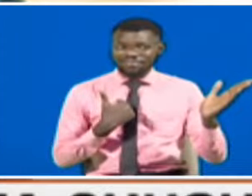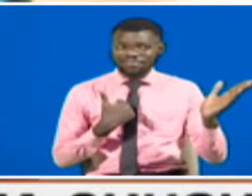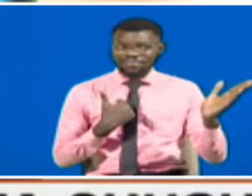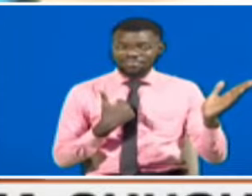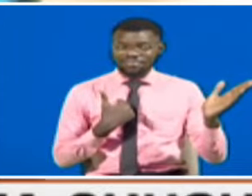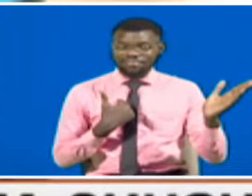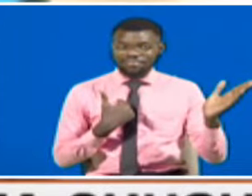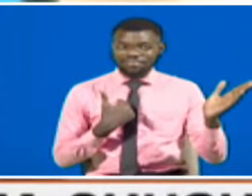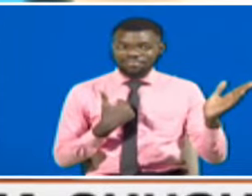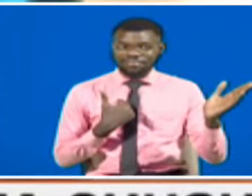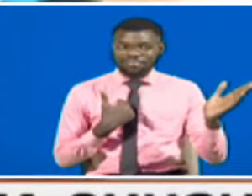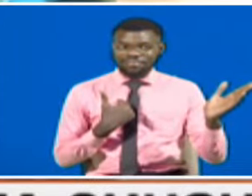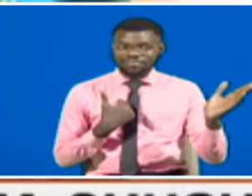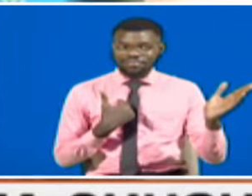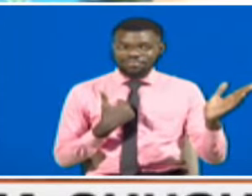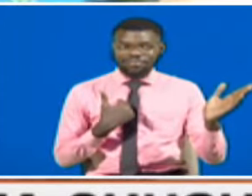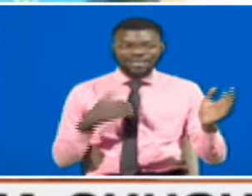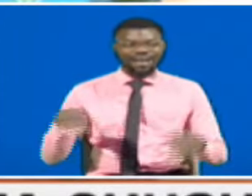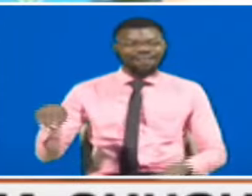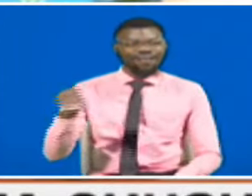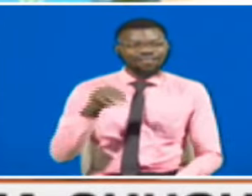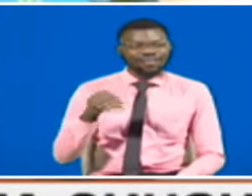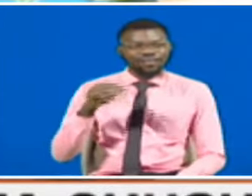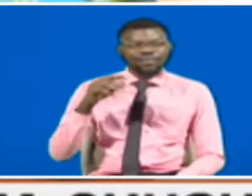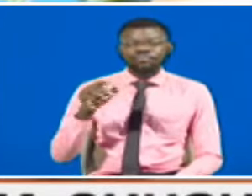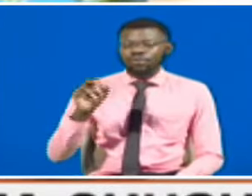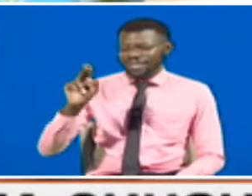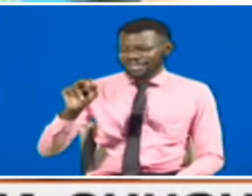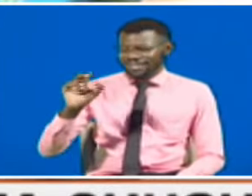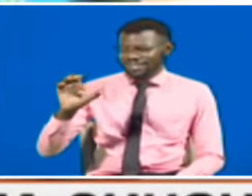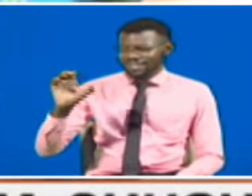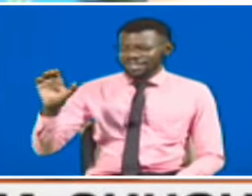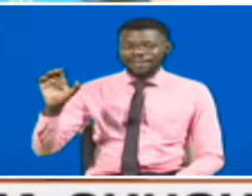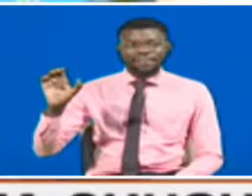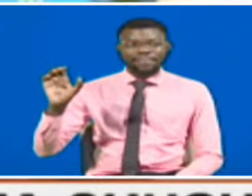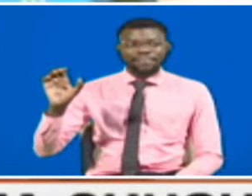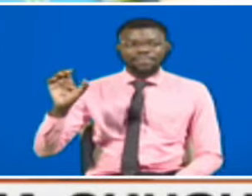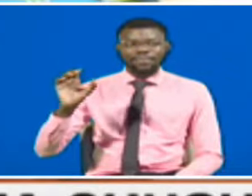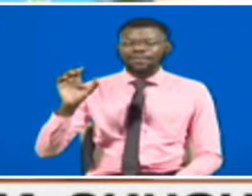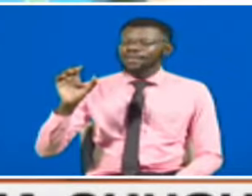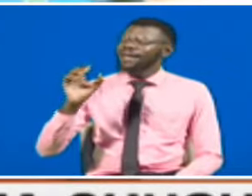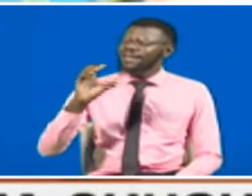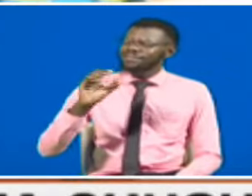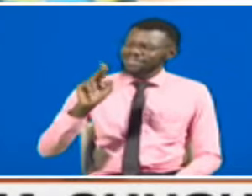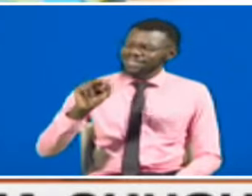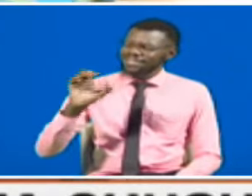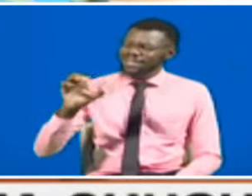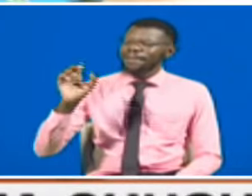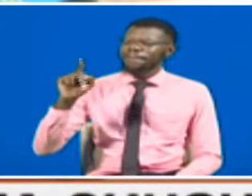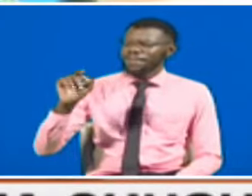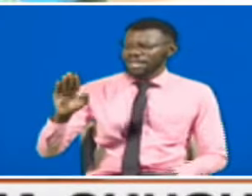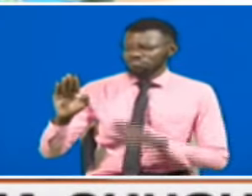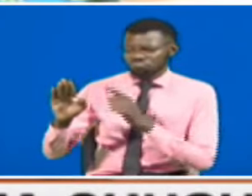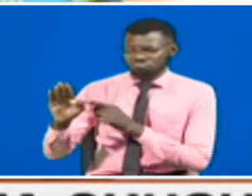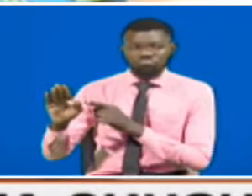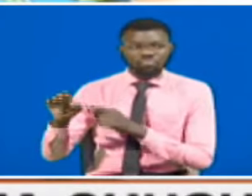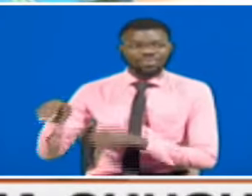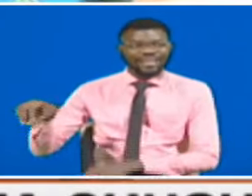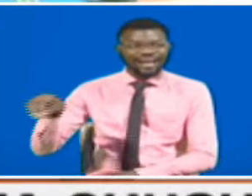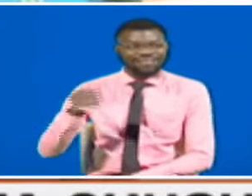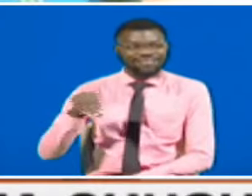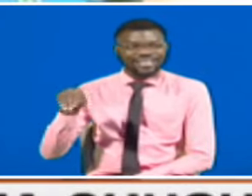Masikia? Ile fertilizer iko kwa NCBB ambayo imeandikwa ni subsidized fertilizer, hiyo ni